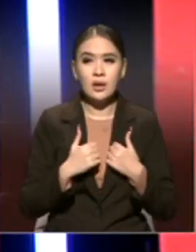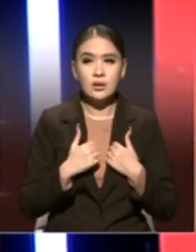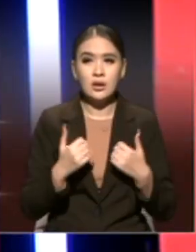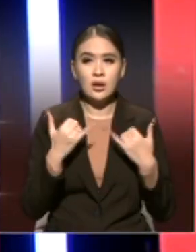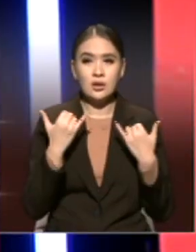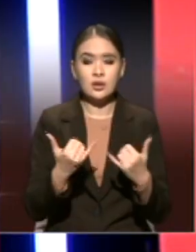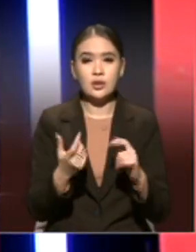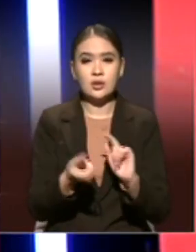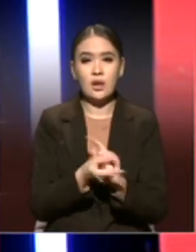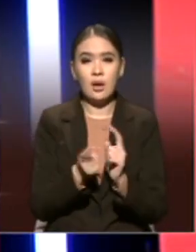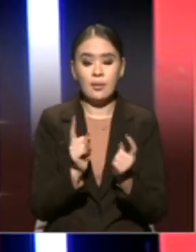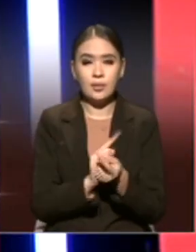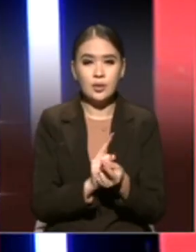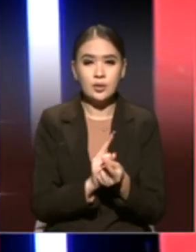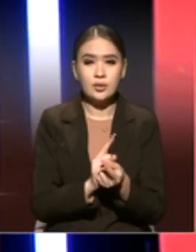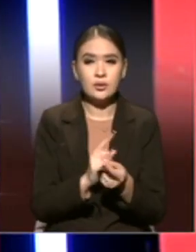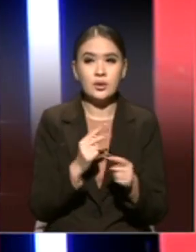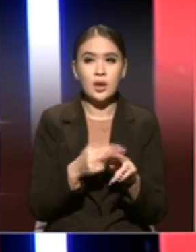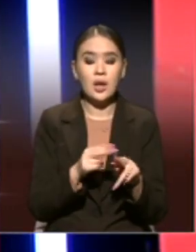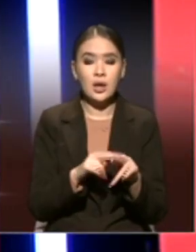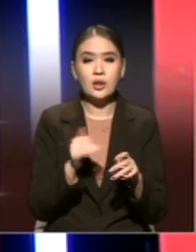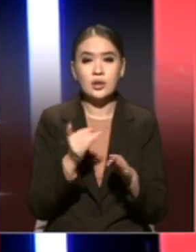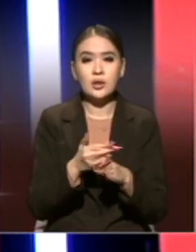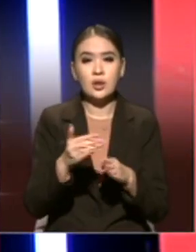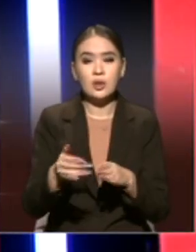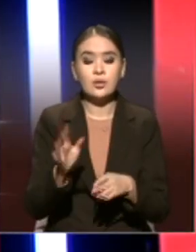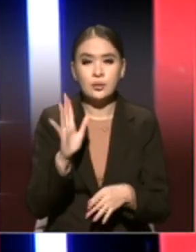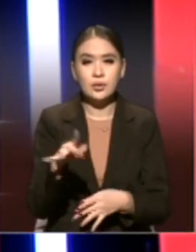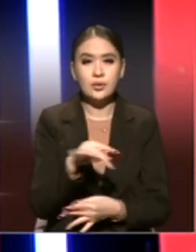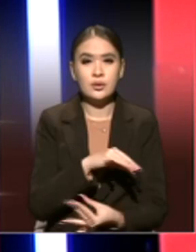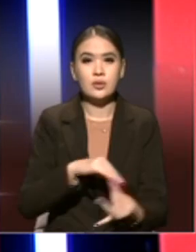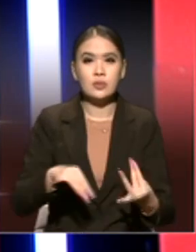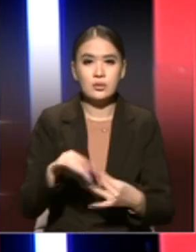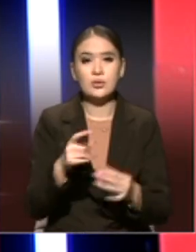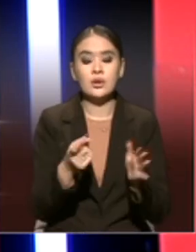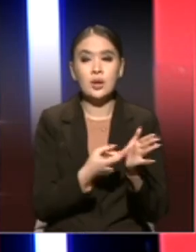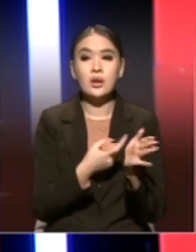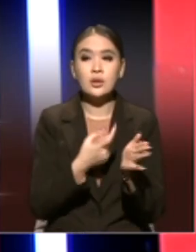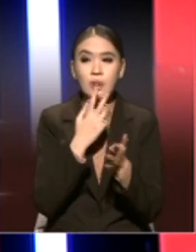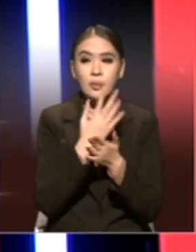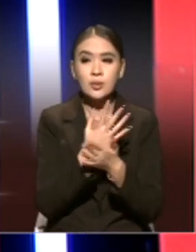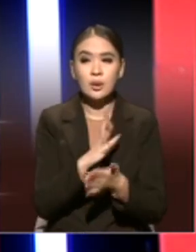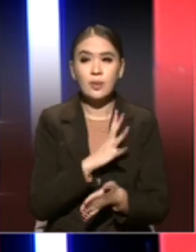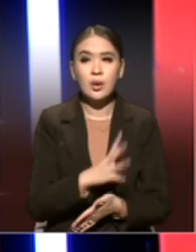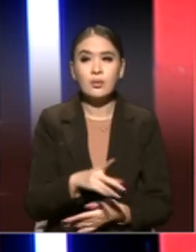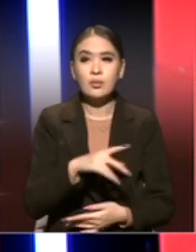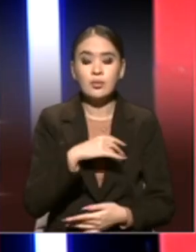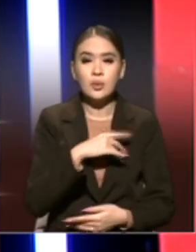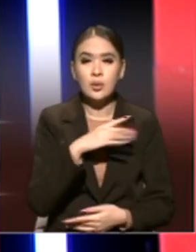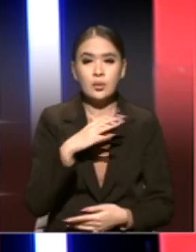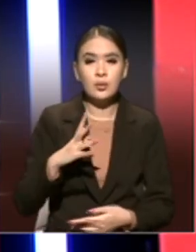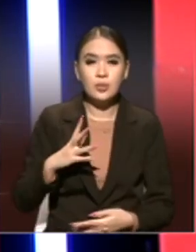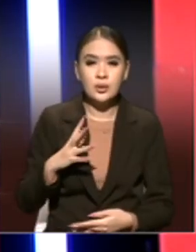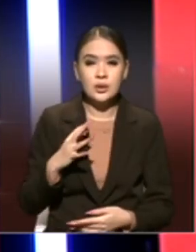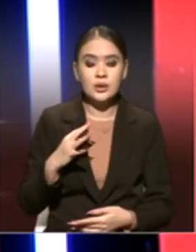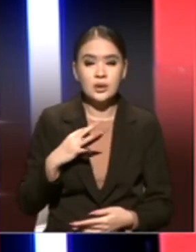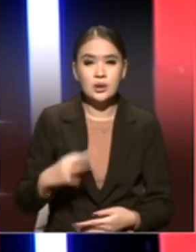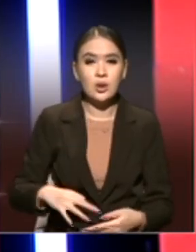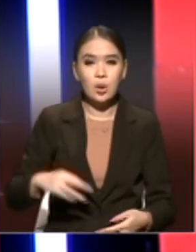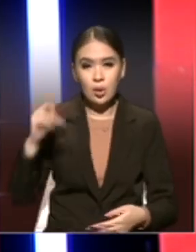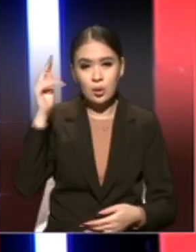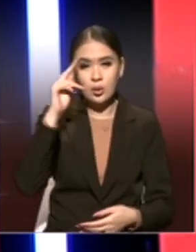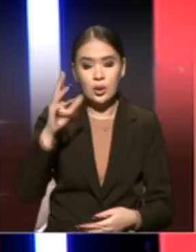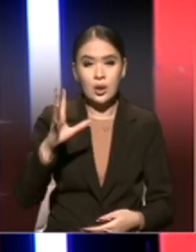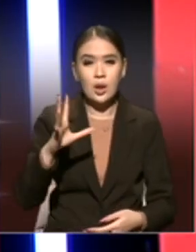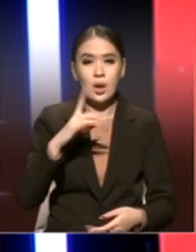тіпті керісінше жағдай. Біз оған кейінірек тоқталамыз. WhatsApp желімізге келген сұрақ шығарыңыздаршы. Менің ұлым көктемде әскерден келеді, оқуға түсейін деп